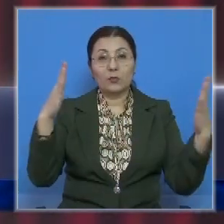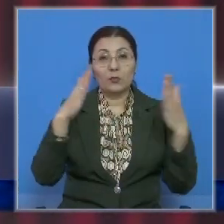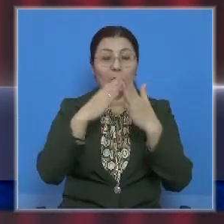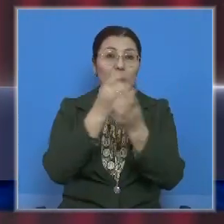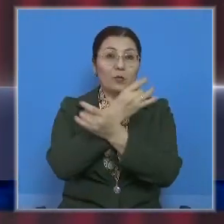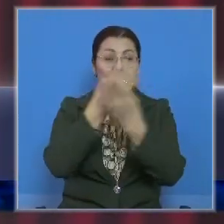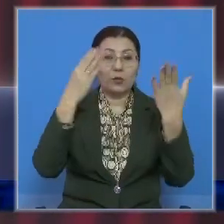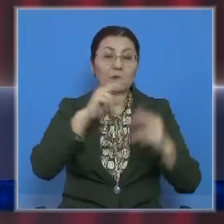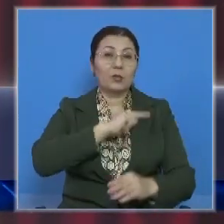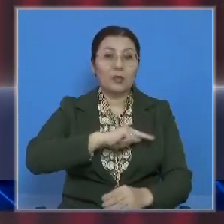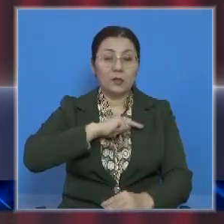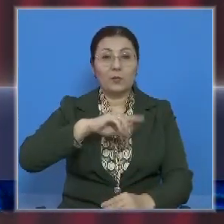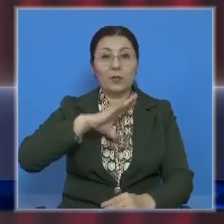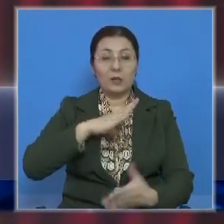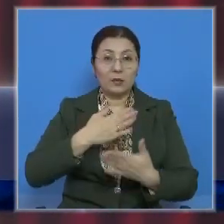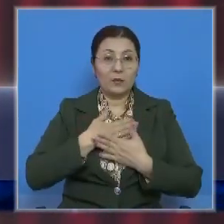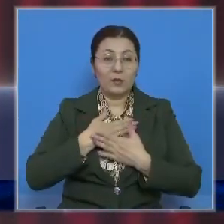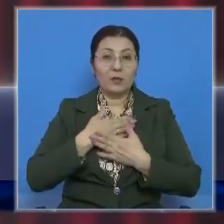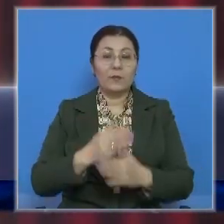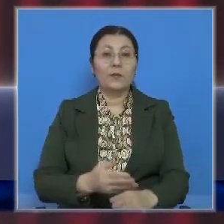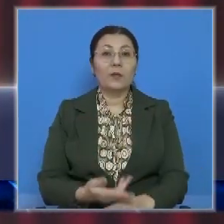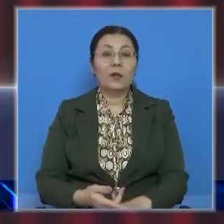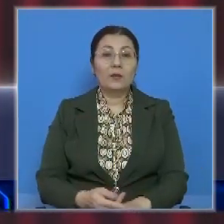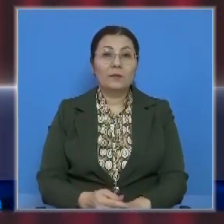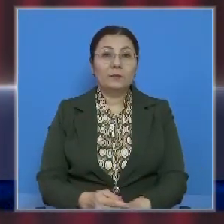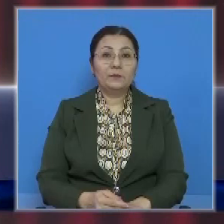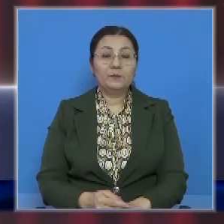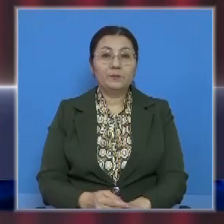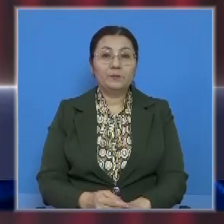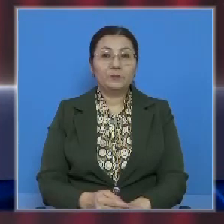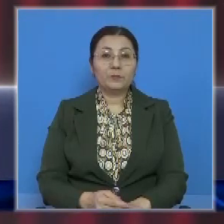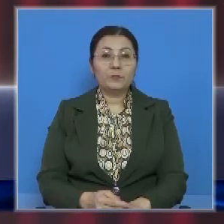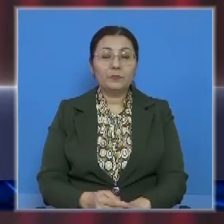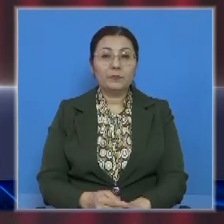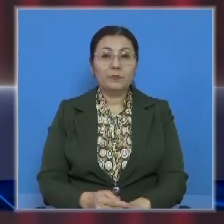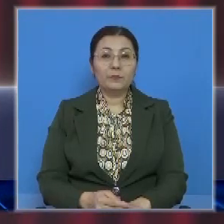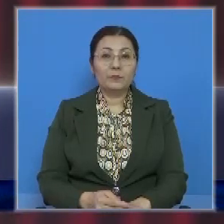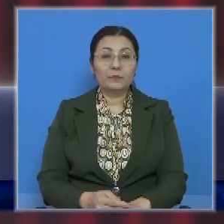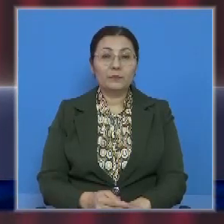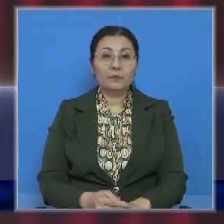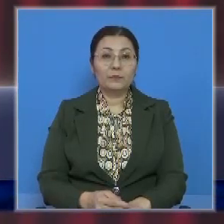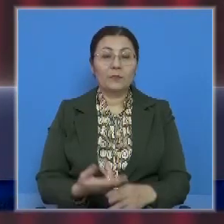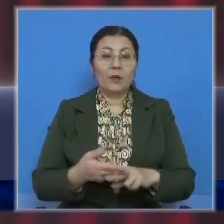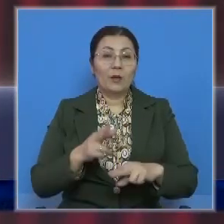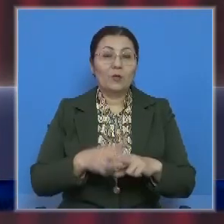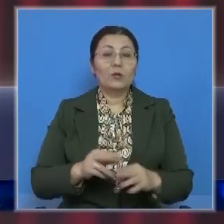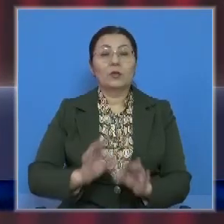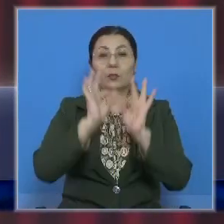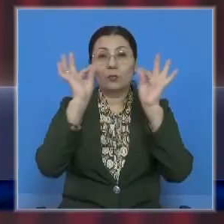де болса да сол үлесім барына менде сон бір осы жақтан шыққан